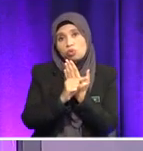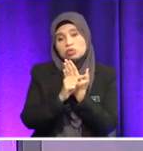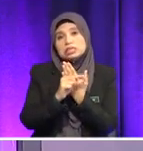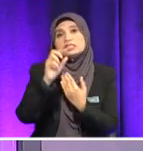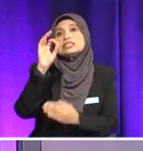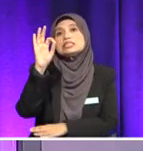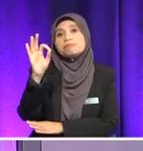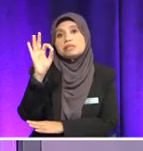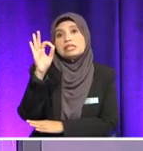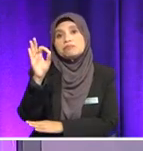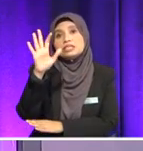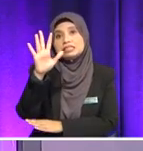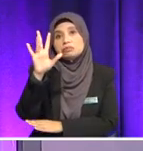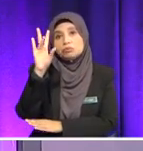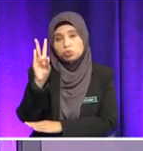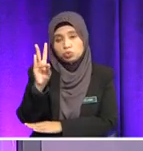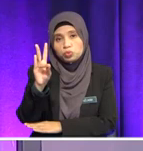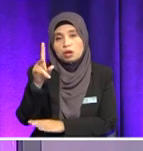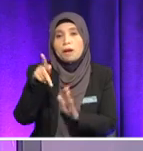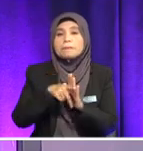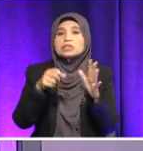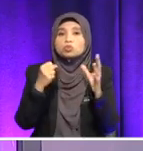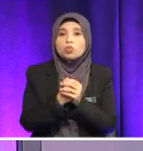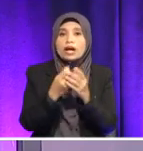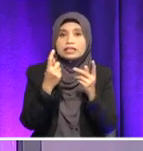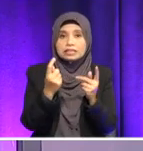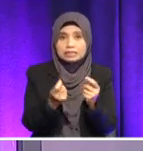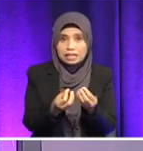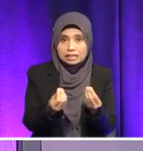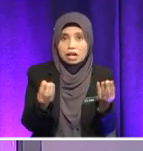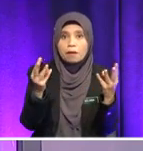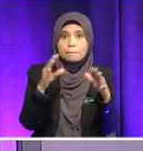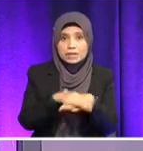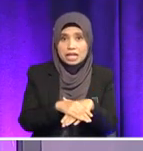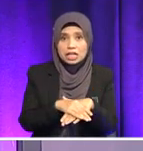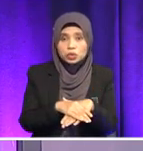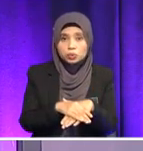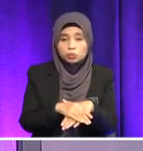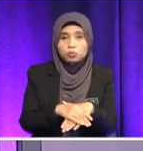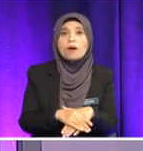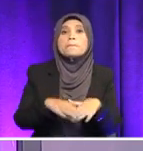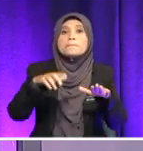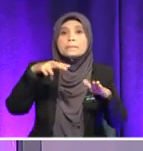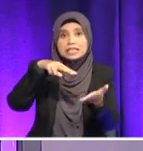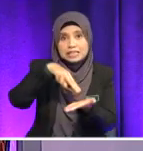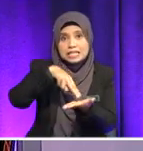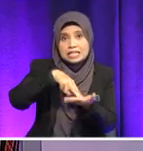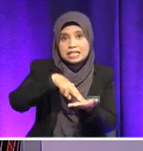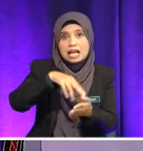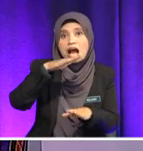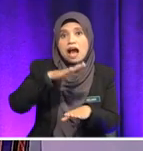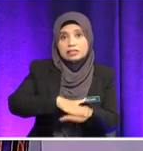paham bahwa persekutuan Tanah Melayu 1957 adalah berdiri sepenuhnya di atas perlembagaan yang